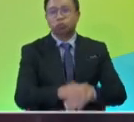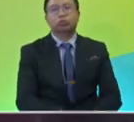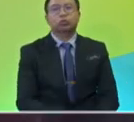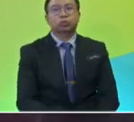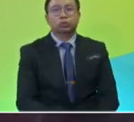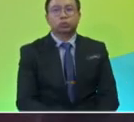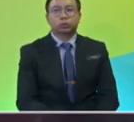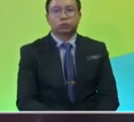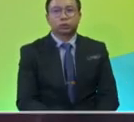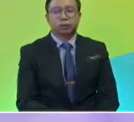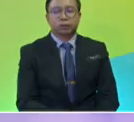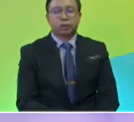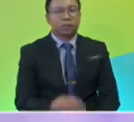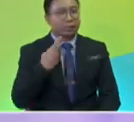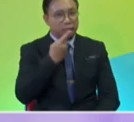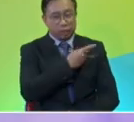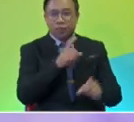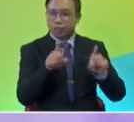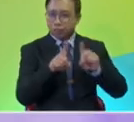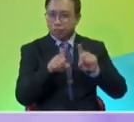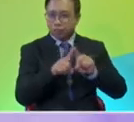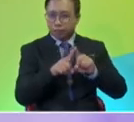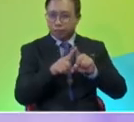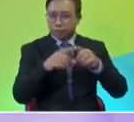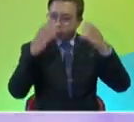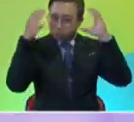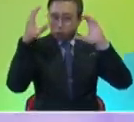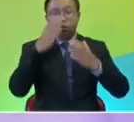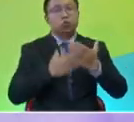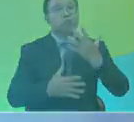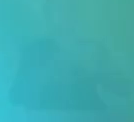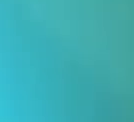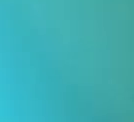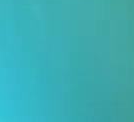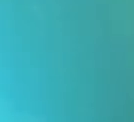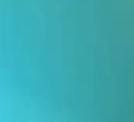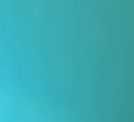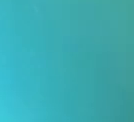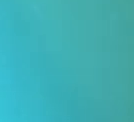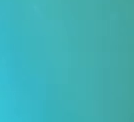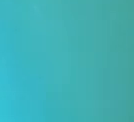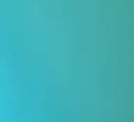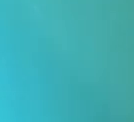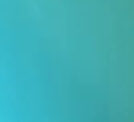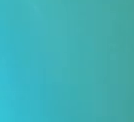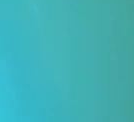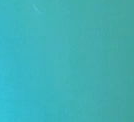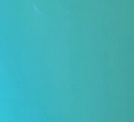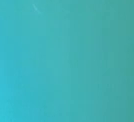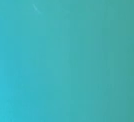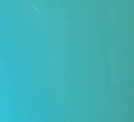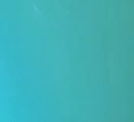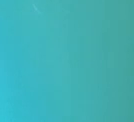simpan du dan kita juga bersama dengan seorang jurubahasa isyarat Ifan persilakan Cikgu Mohamad Bukhari Shik Han dari sk pendidikan